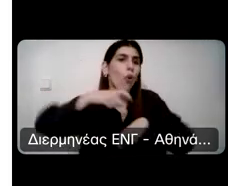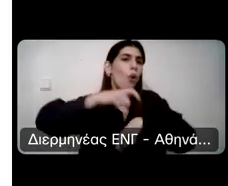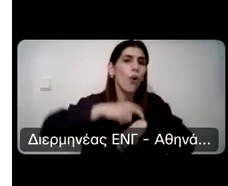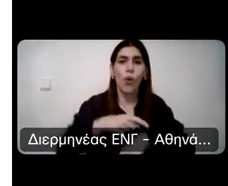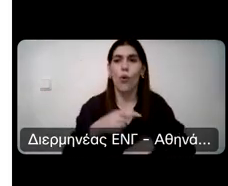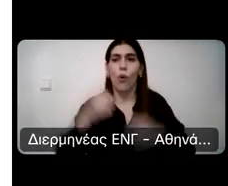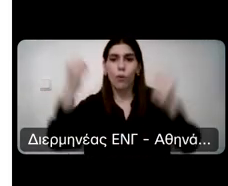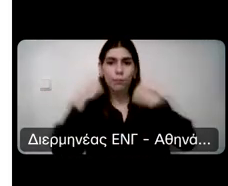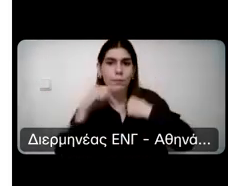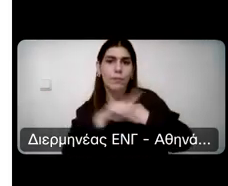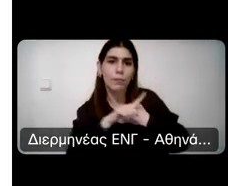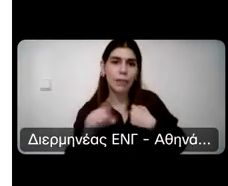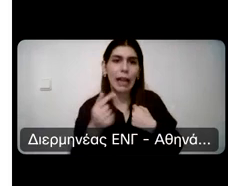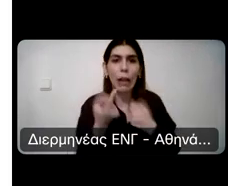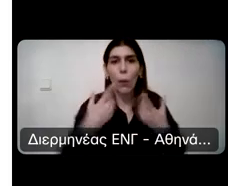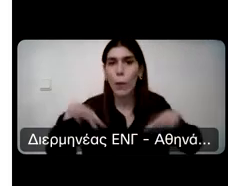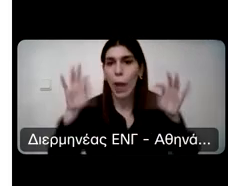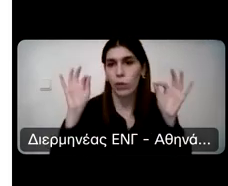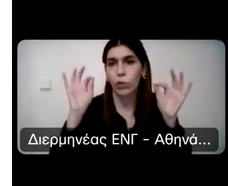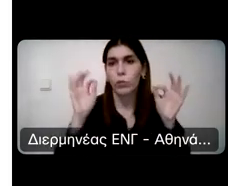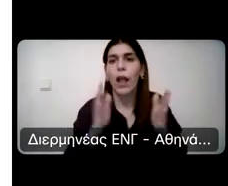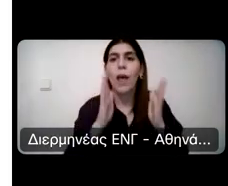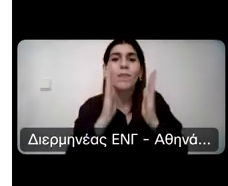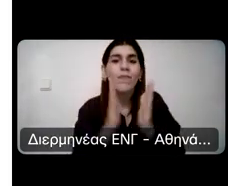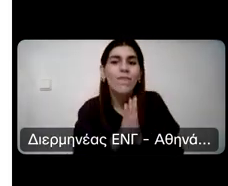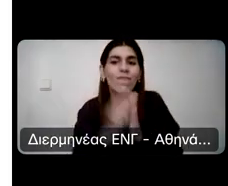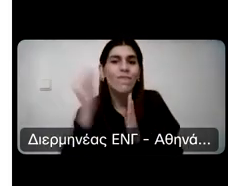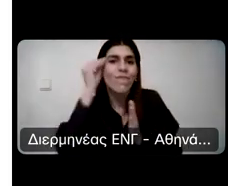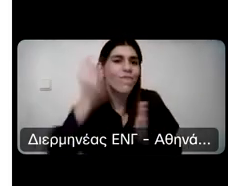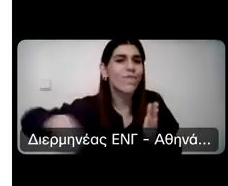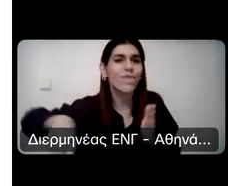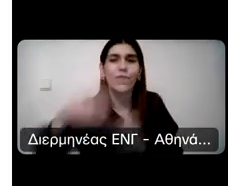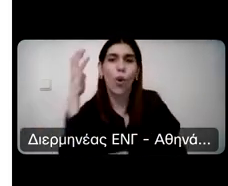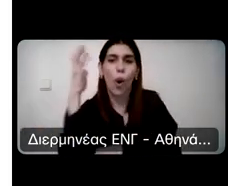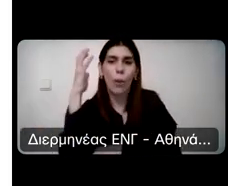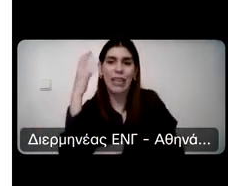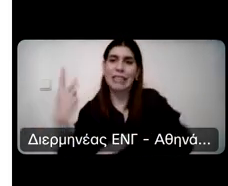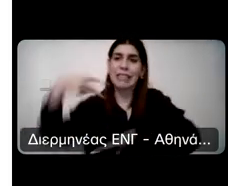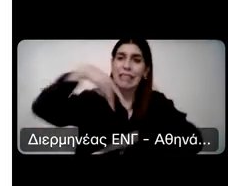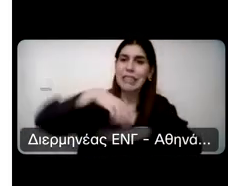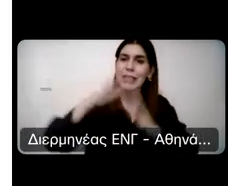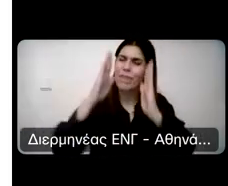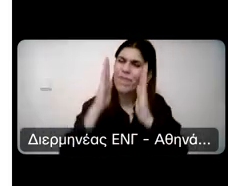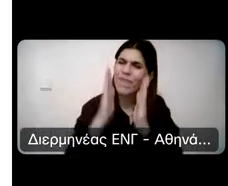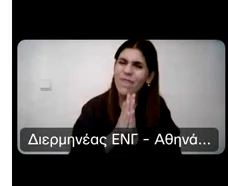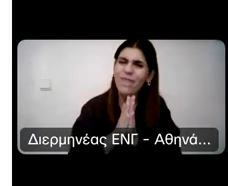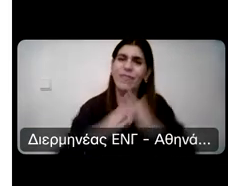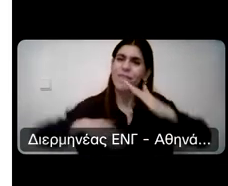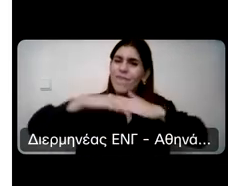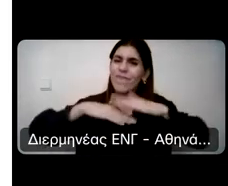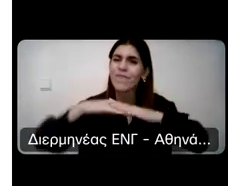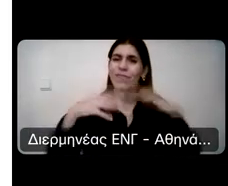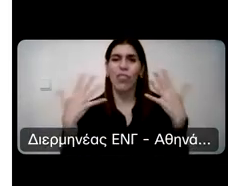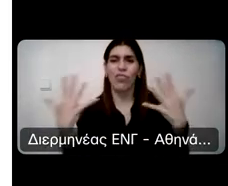με την παράκληση οι ομιλητές και ομιλήτριες να σεβαστούν τα 10 λεπτά που τους έχουν διατεθεί.